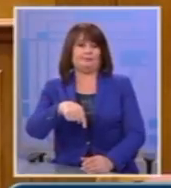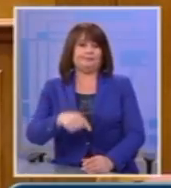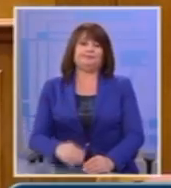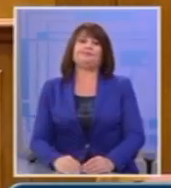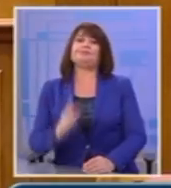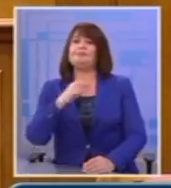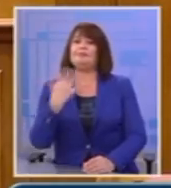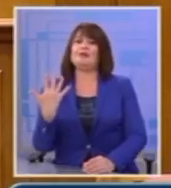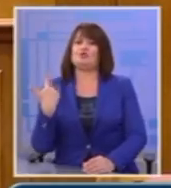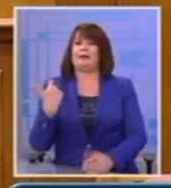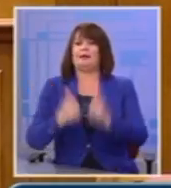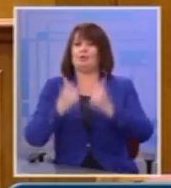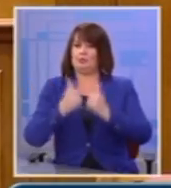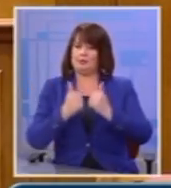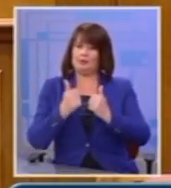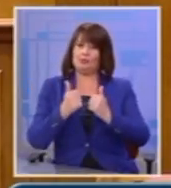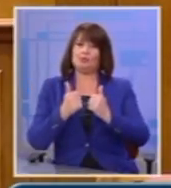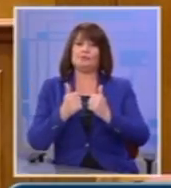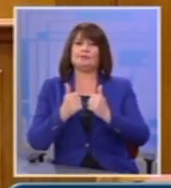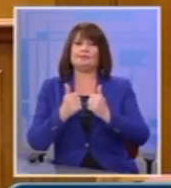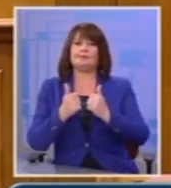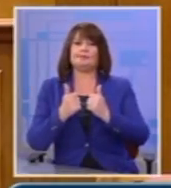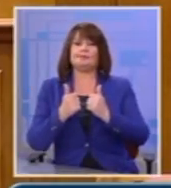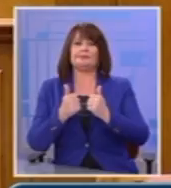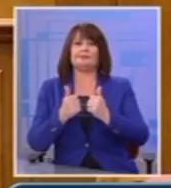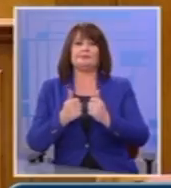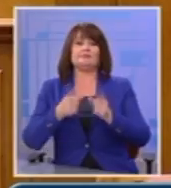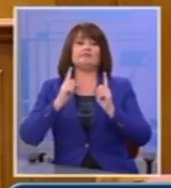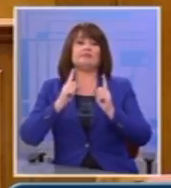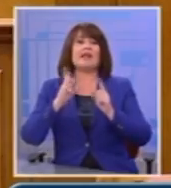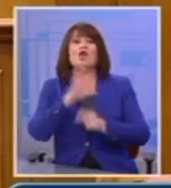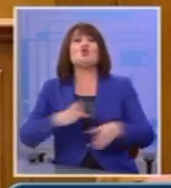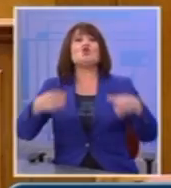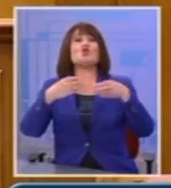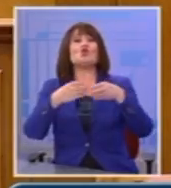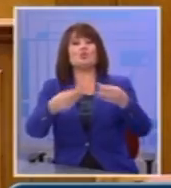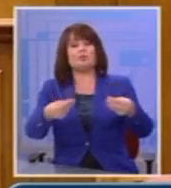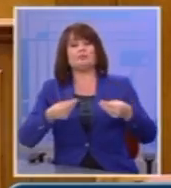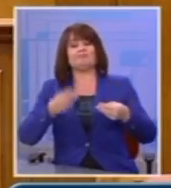Στις 25 του Ιούνιου πήραμε ένα τελεσίγραφο από το Eurogroup.